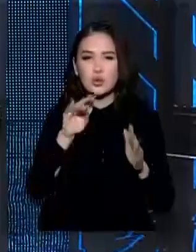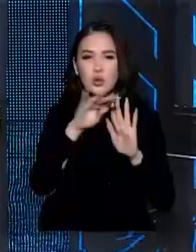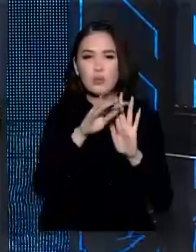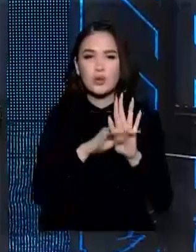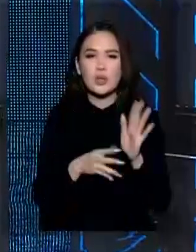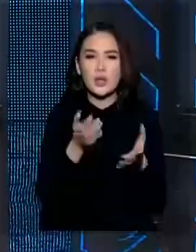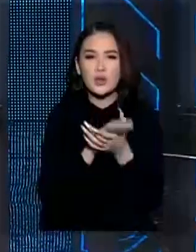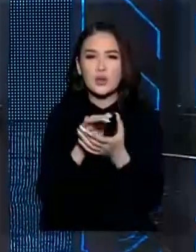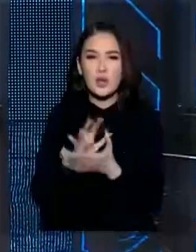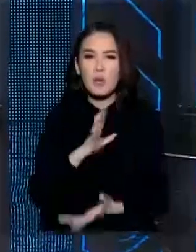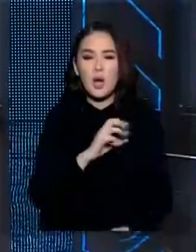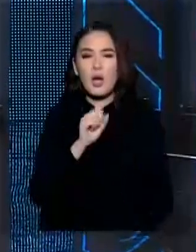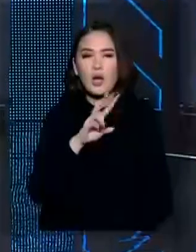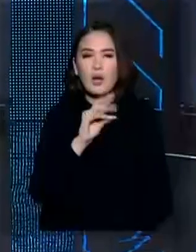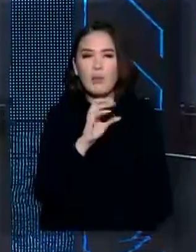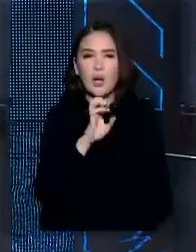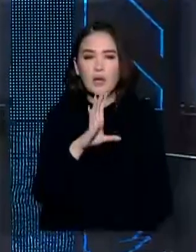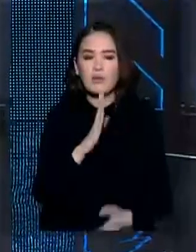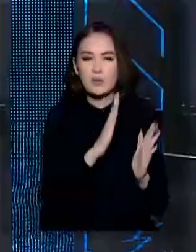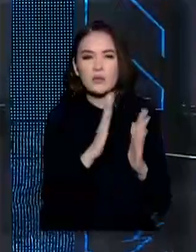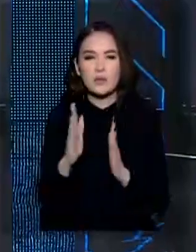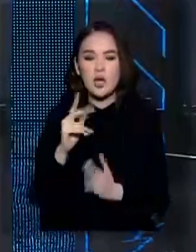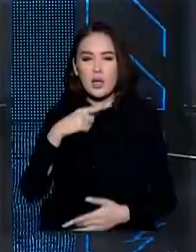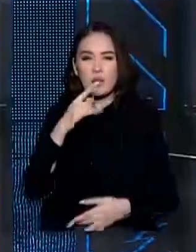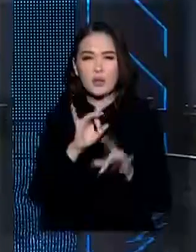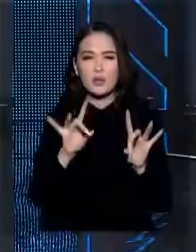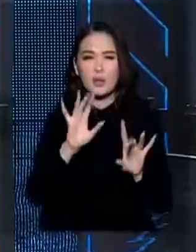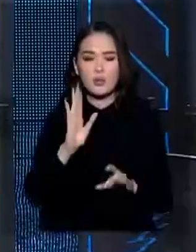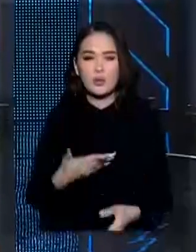жобалармен танысты. Нұрлан Әлімбаев рет-ретімен айтып берсін.